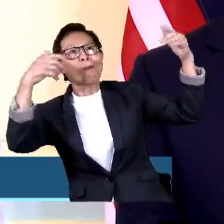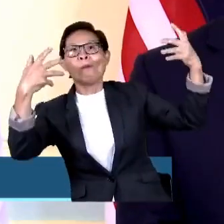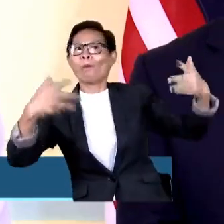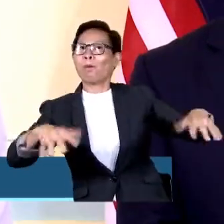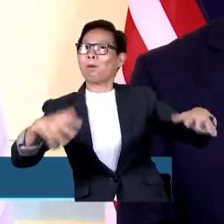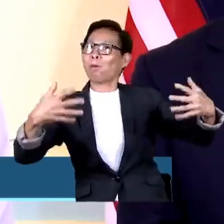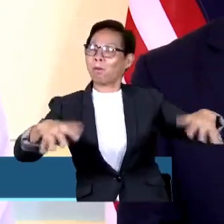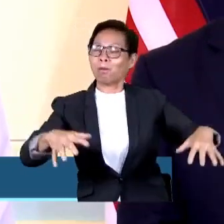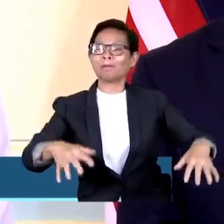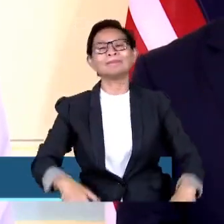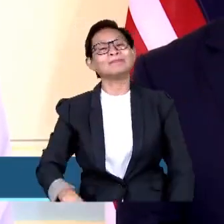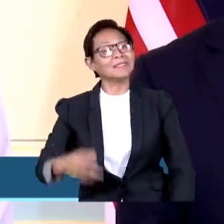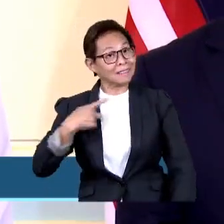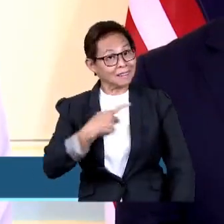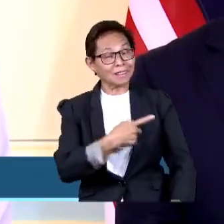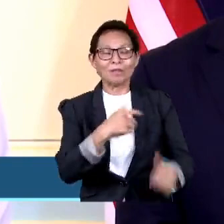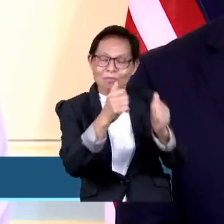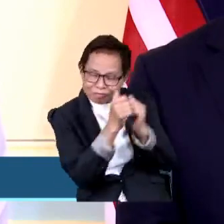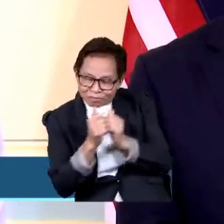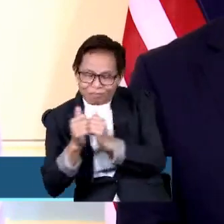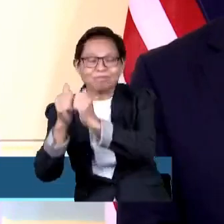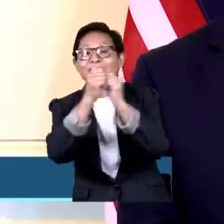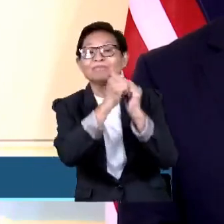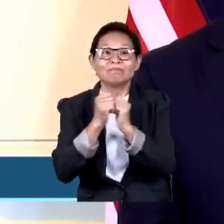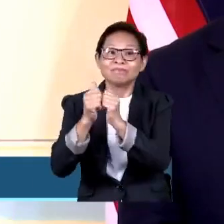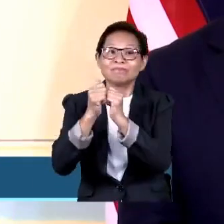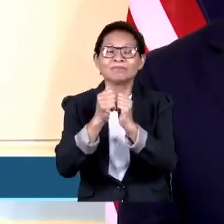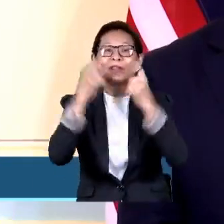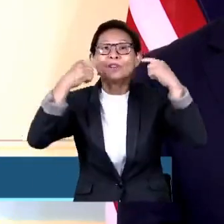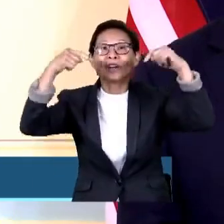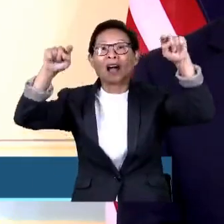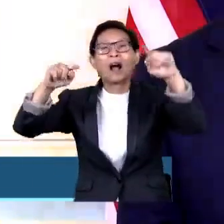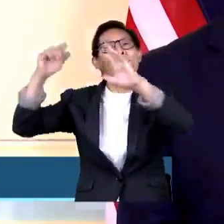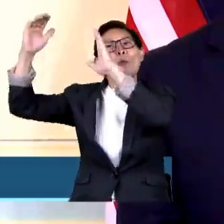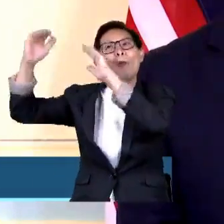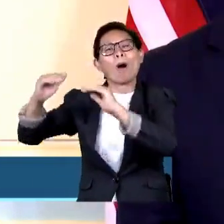yang sama-sama menjayakan aspirasi madani untuk mengurangkan